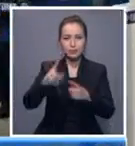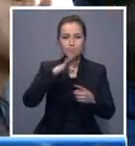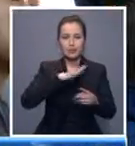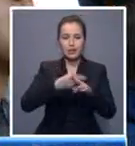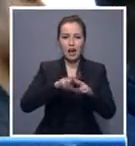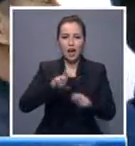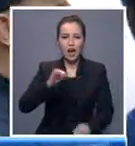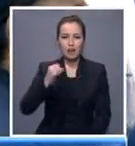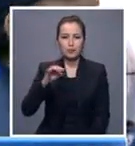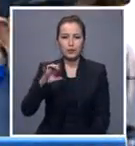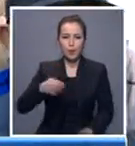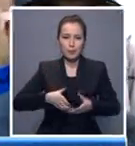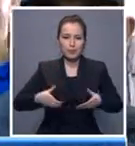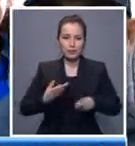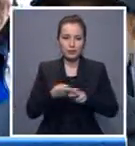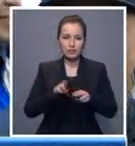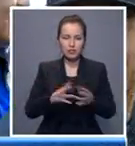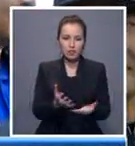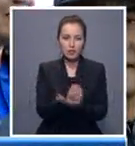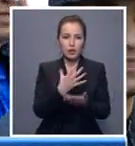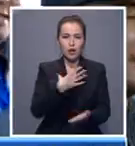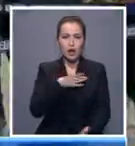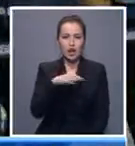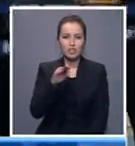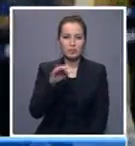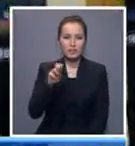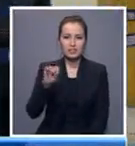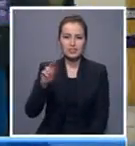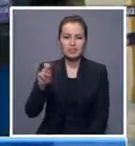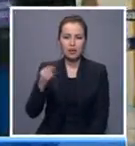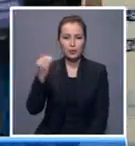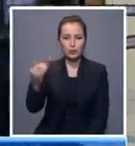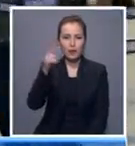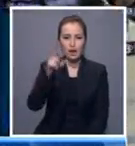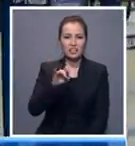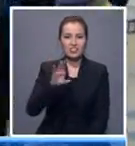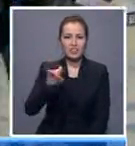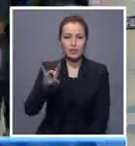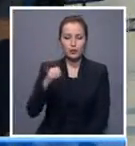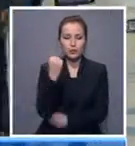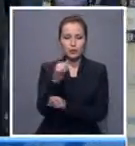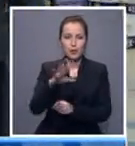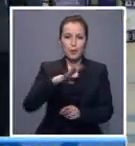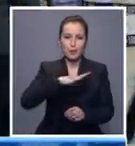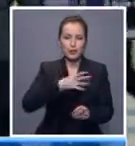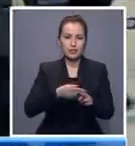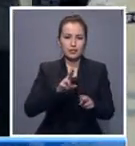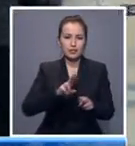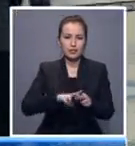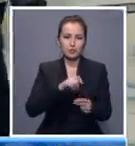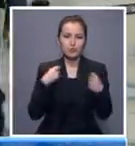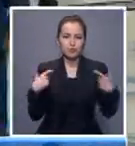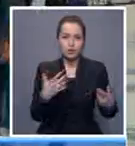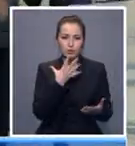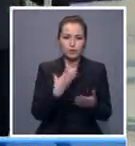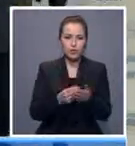жерлесіміз IBO International белбеу үшін мексикалық Космен Риверамен кездесті. Ол оны техникалық нокаутпен жеңген. Дегенмен Батыр қарсыласын оған